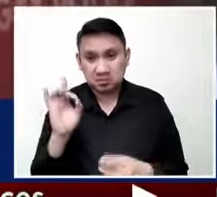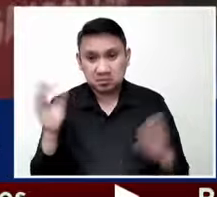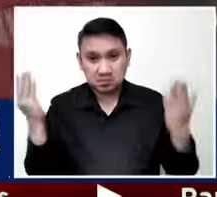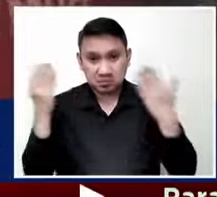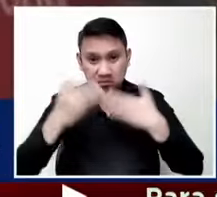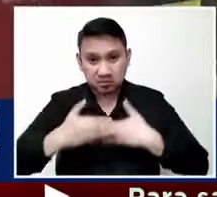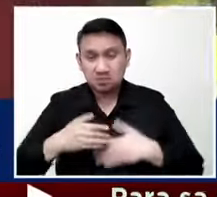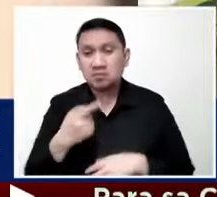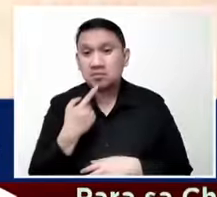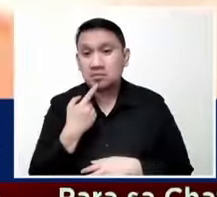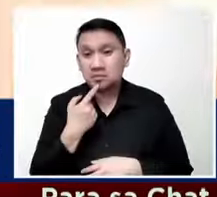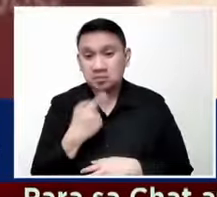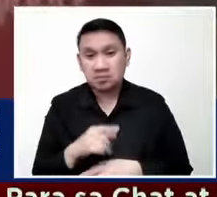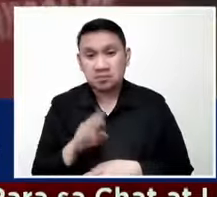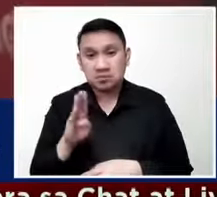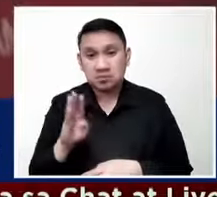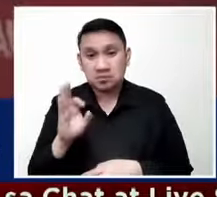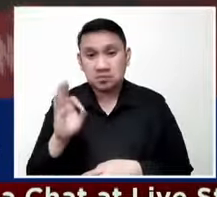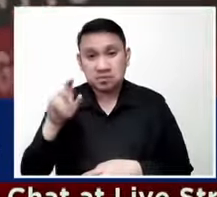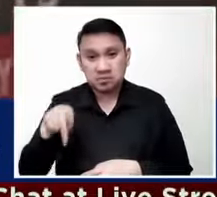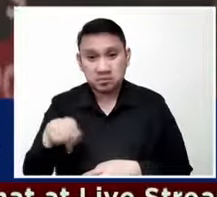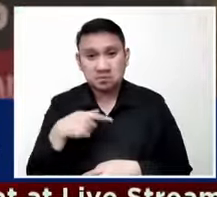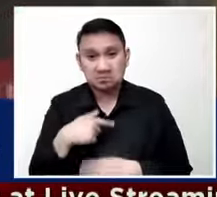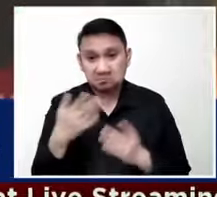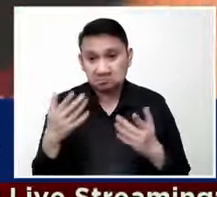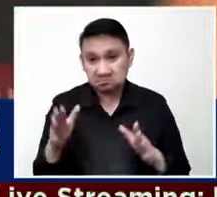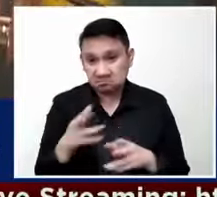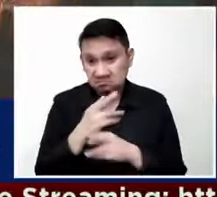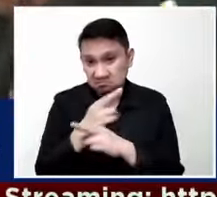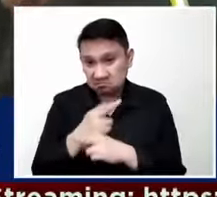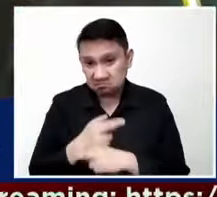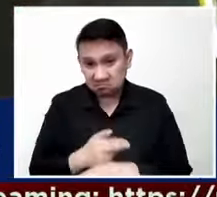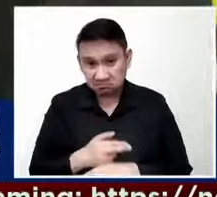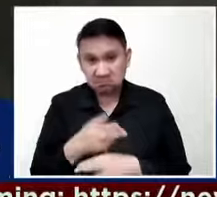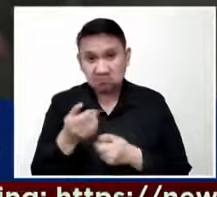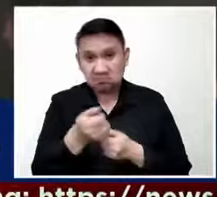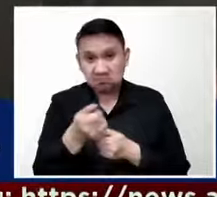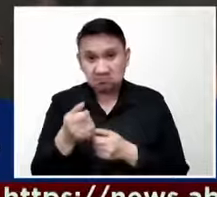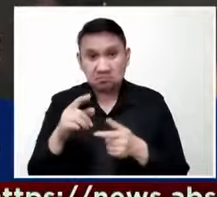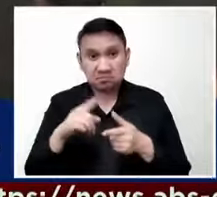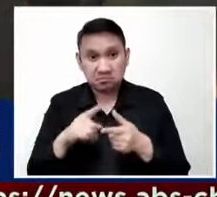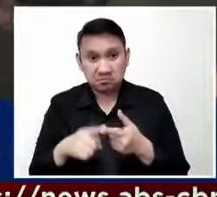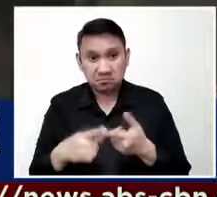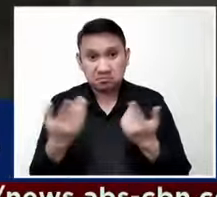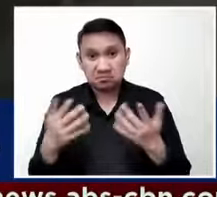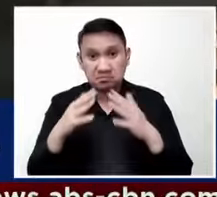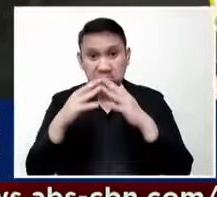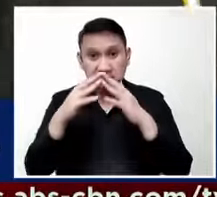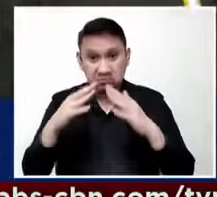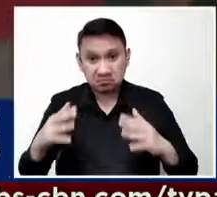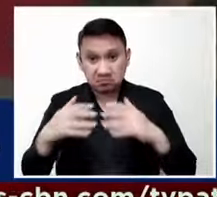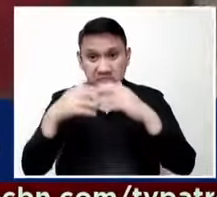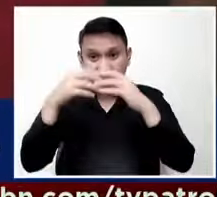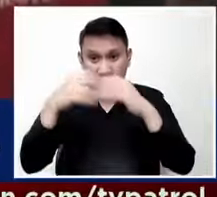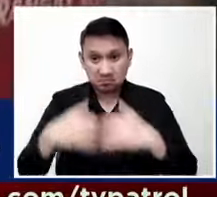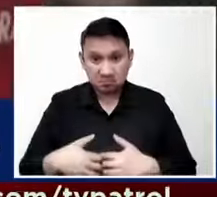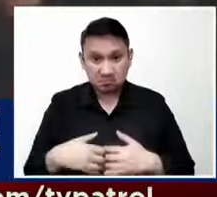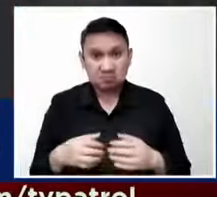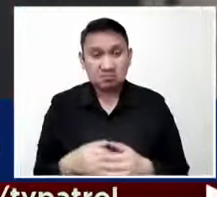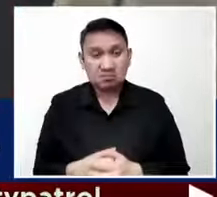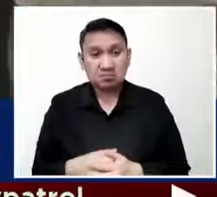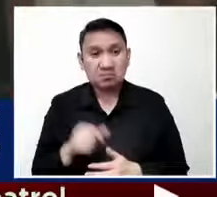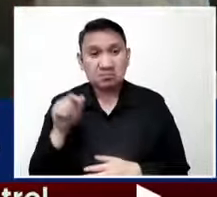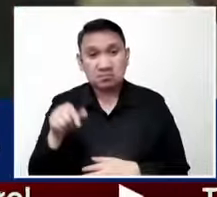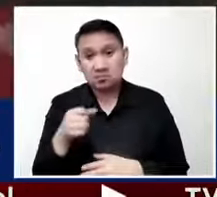Ayon sa BFP, nagliligpit na ng mga gamit ang mga bumbero nang gumuho ang isa sa mga nasunog na bahay. Nakaligtas